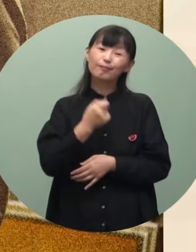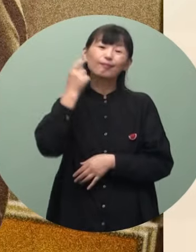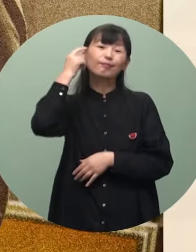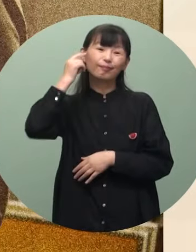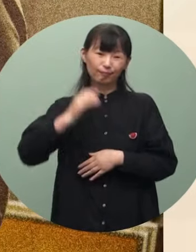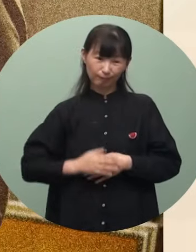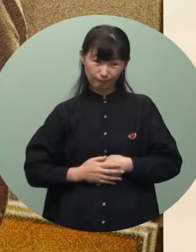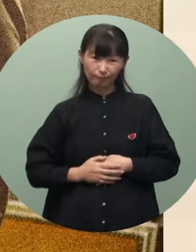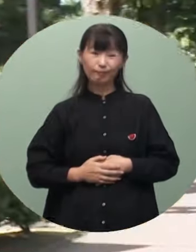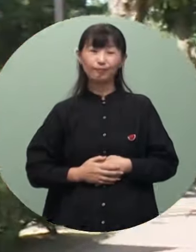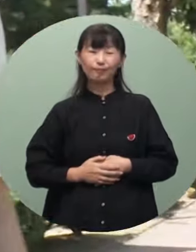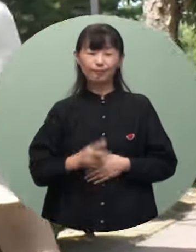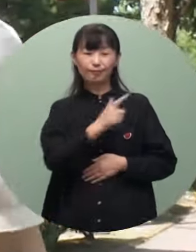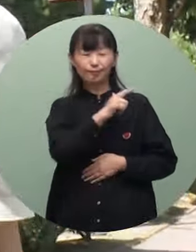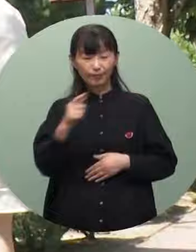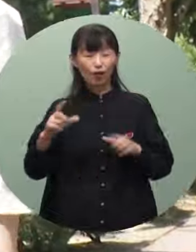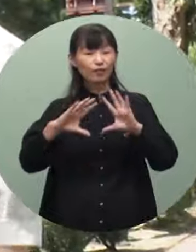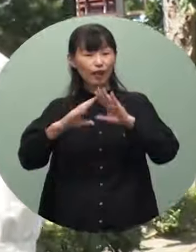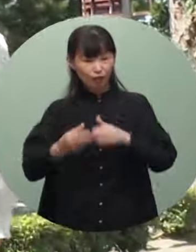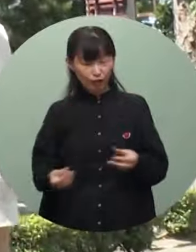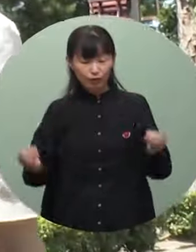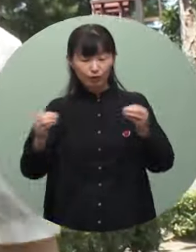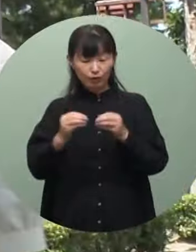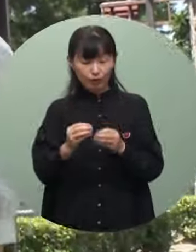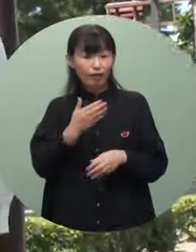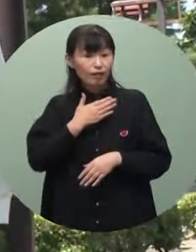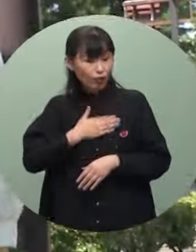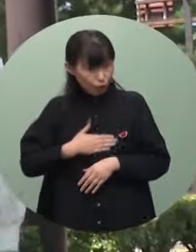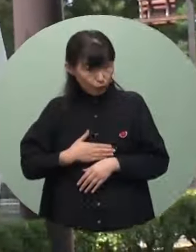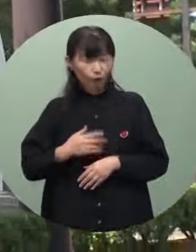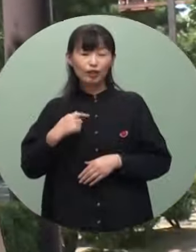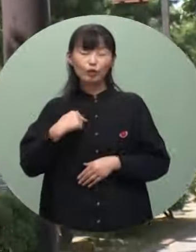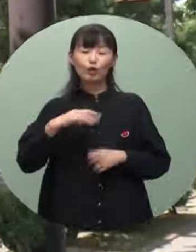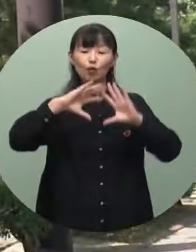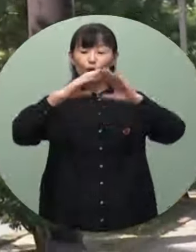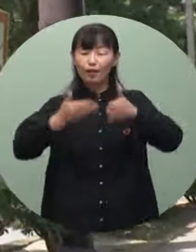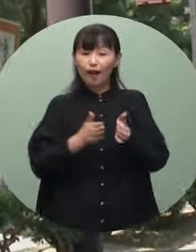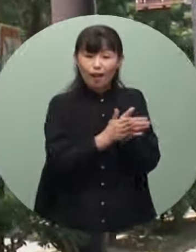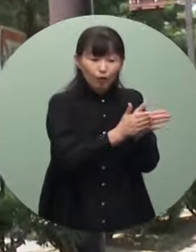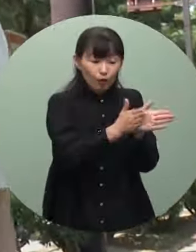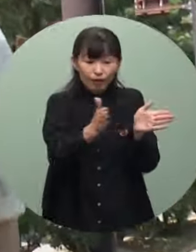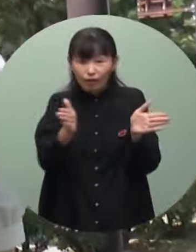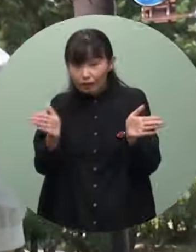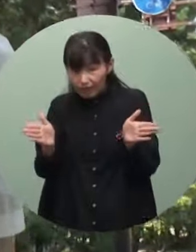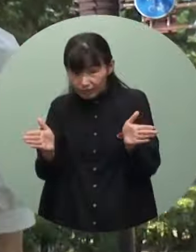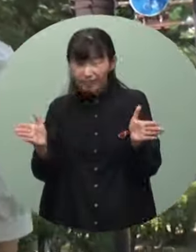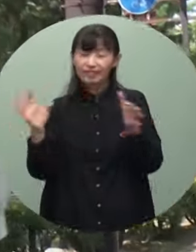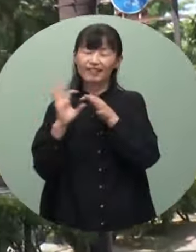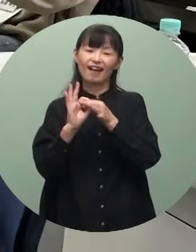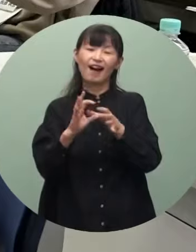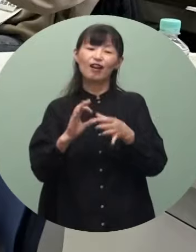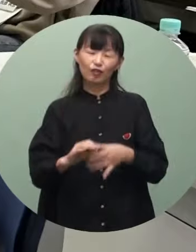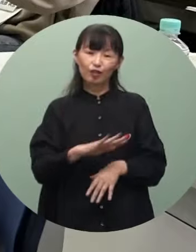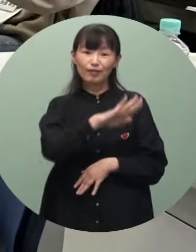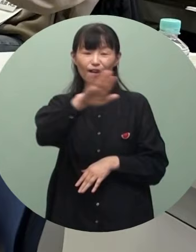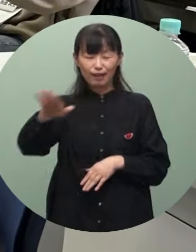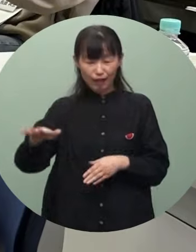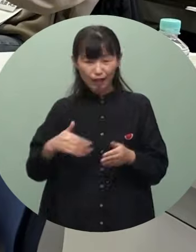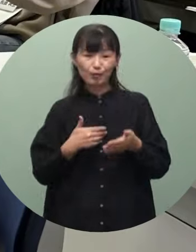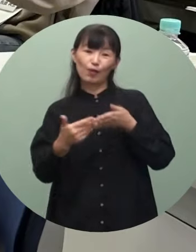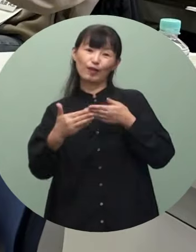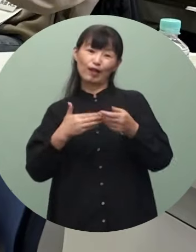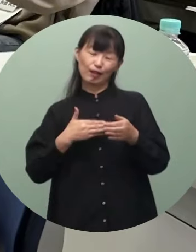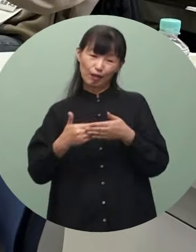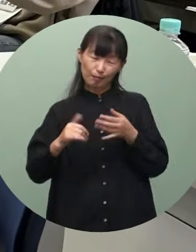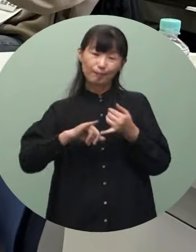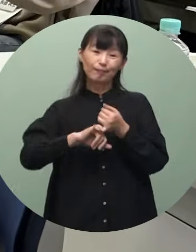。 いろんな国について知るということは自分の世界を広げるということなので、皆さんにもそういう経